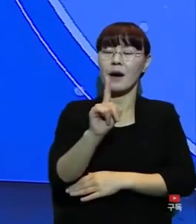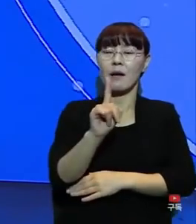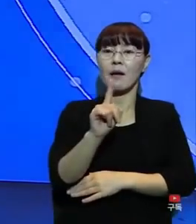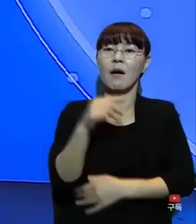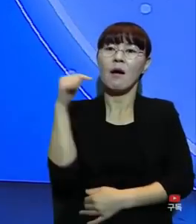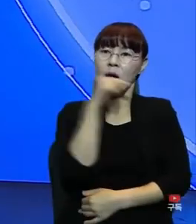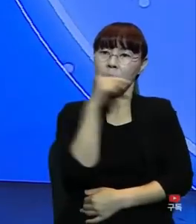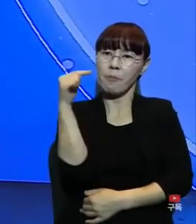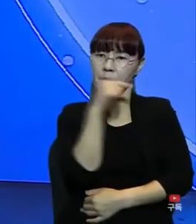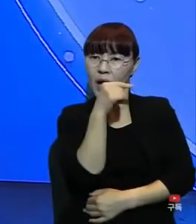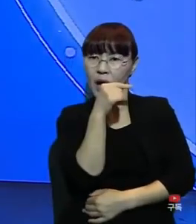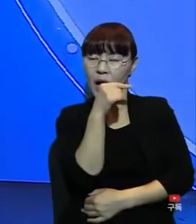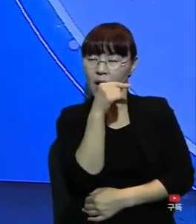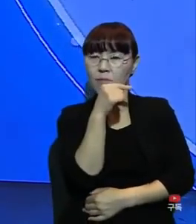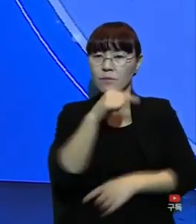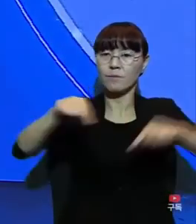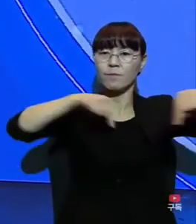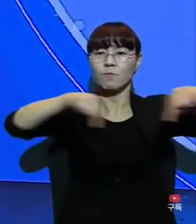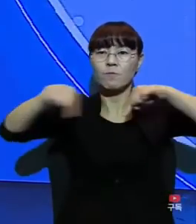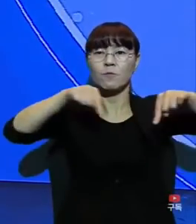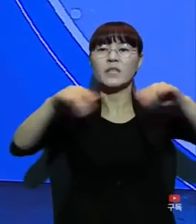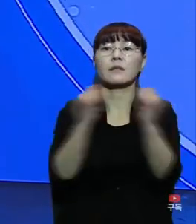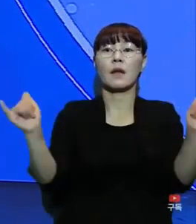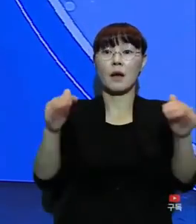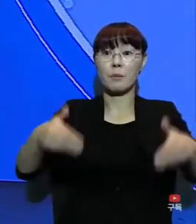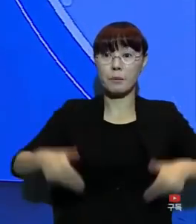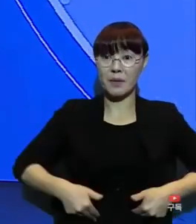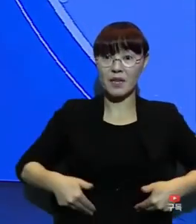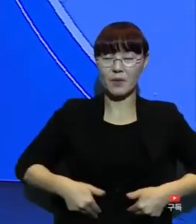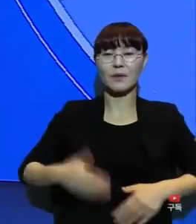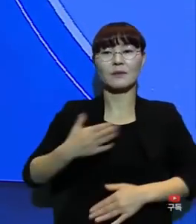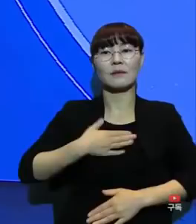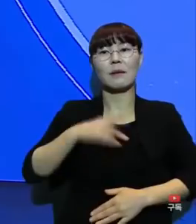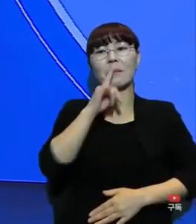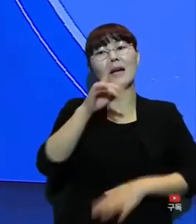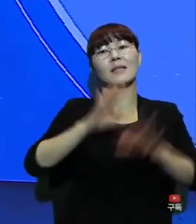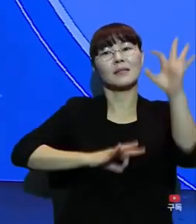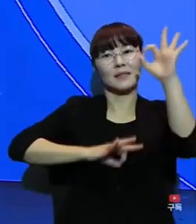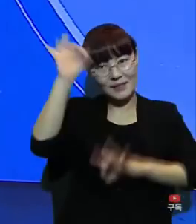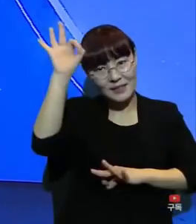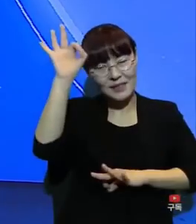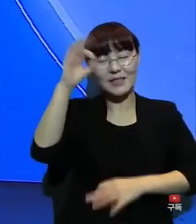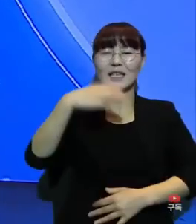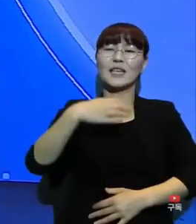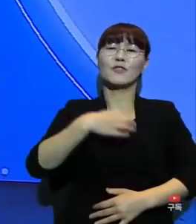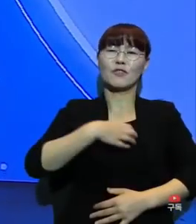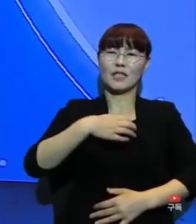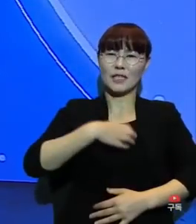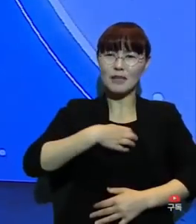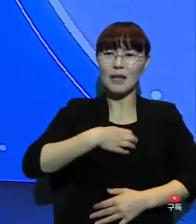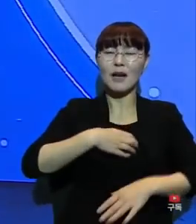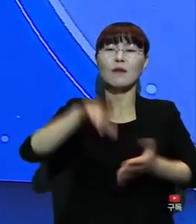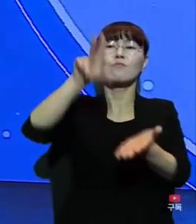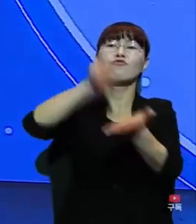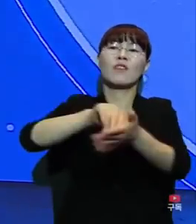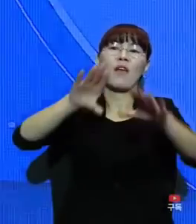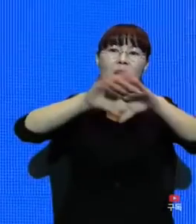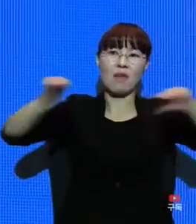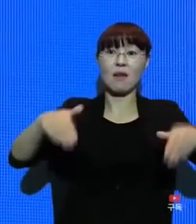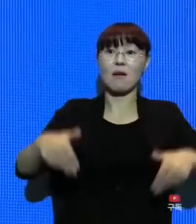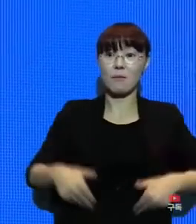돌파 형을 리더가 필요합니다 제가 말자 못했네요 위기의 시대 는 돌파해야 됩니다